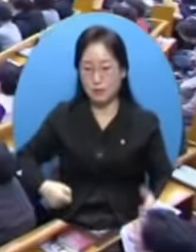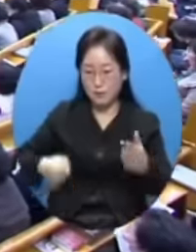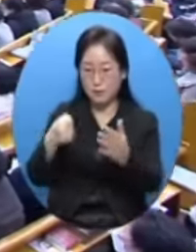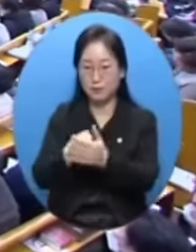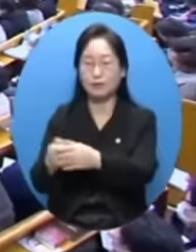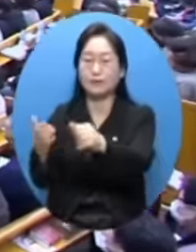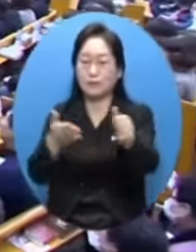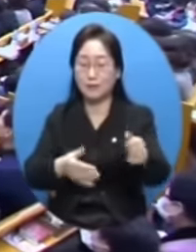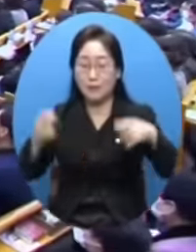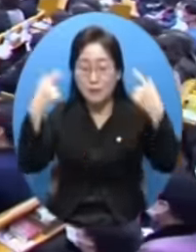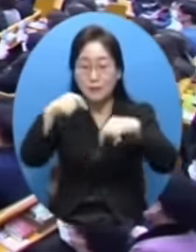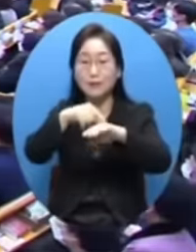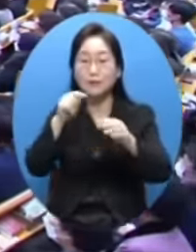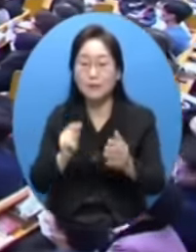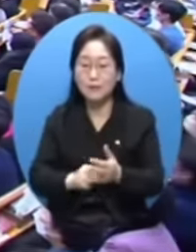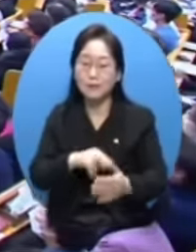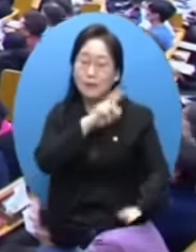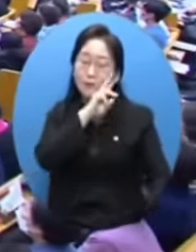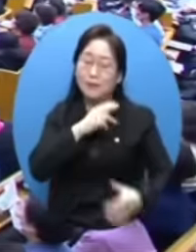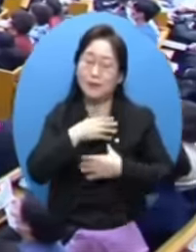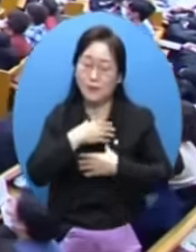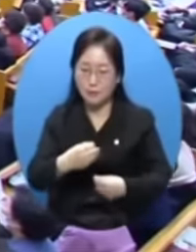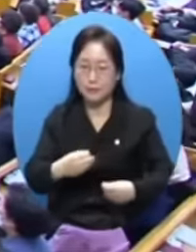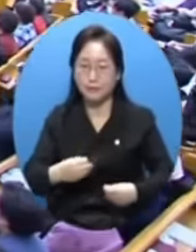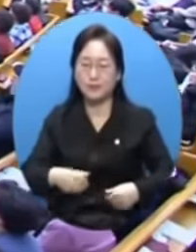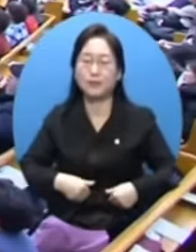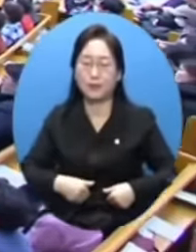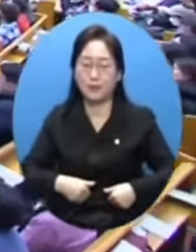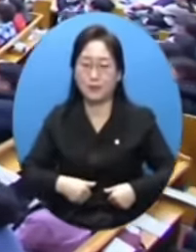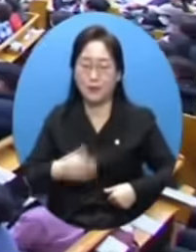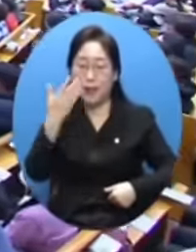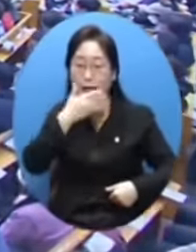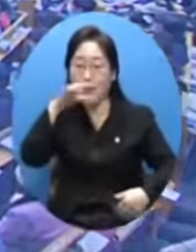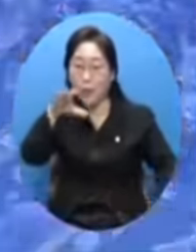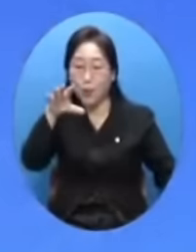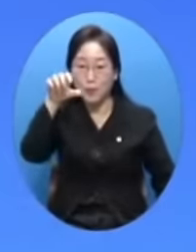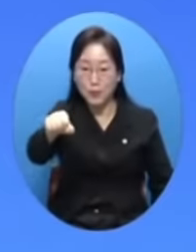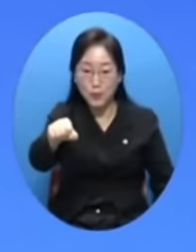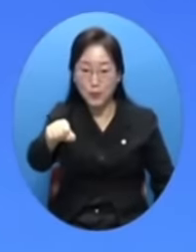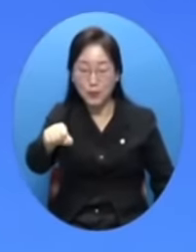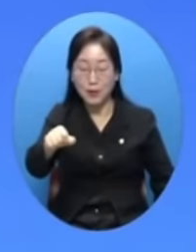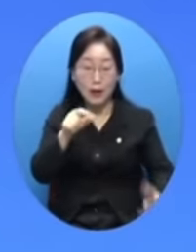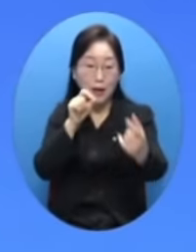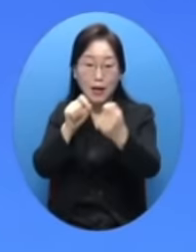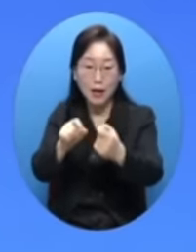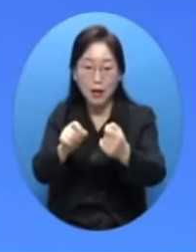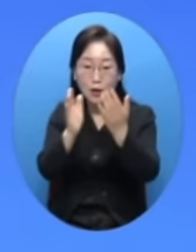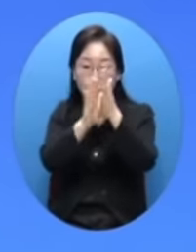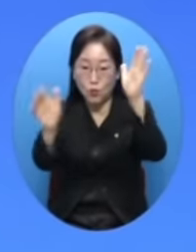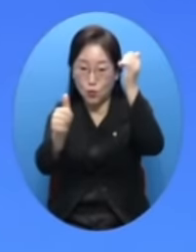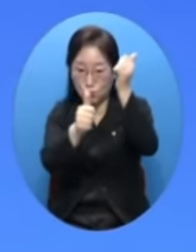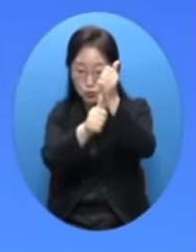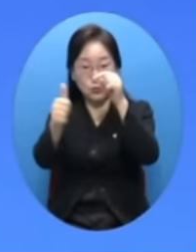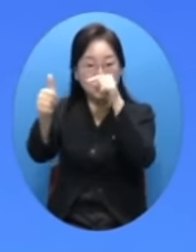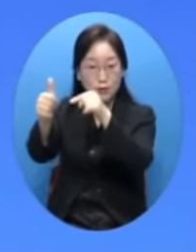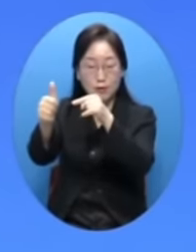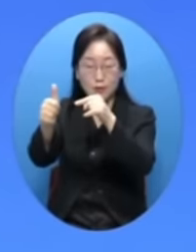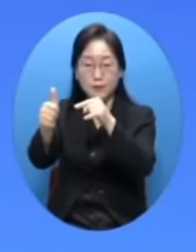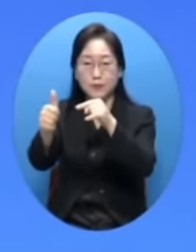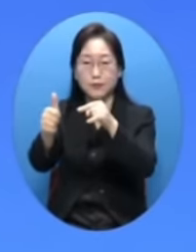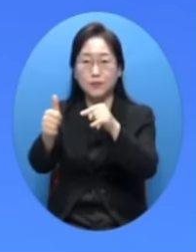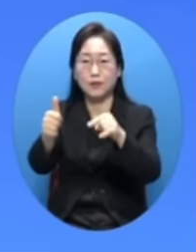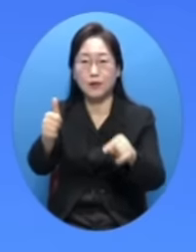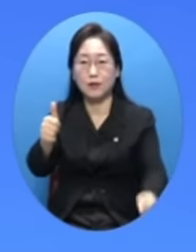됩니다 늘 마음에 평안함이 있어야 됩니다 가난한 정으로 앞둔 여호수아에게 요서 1장